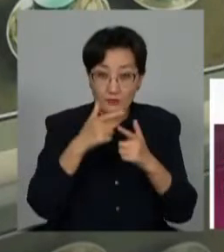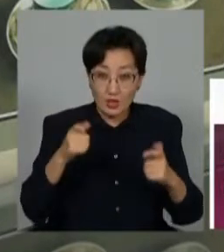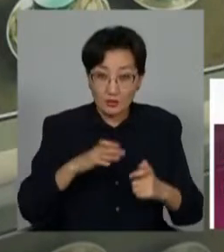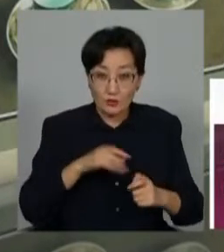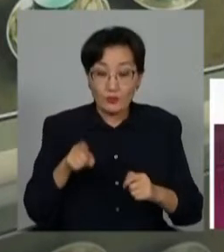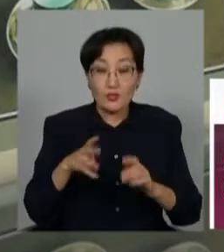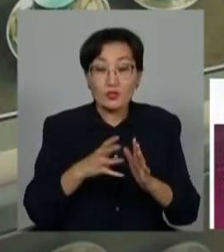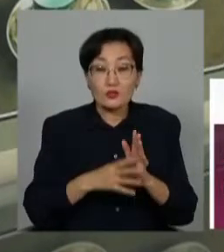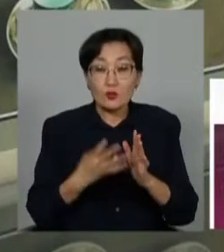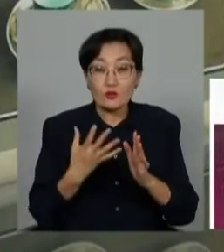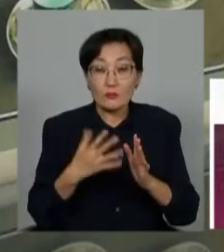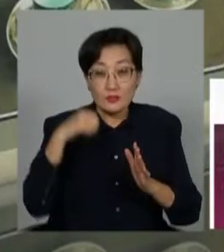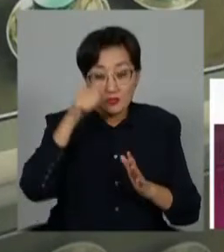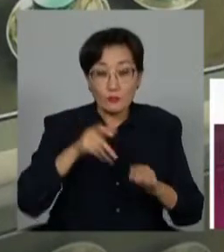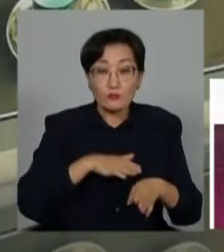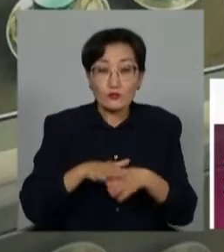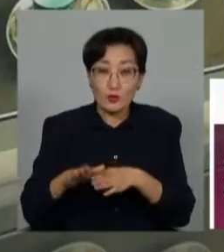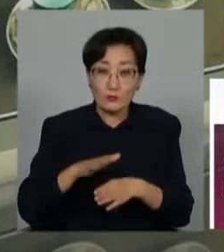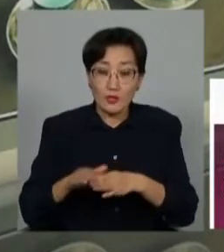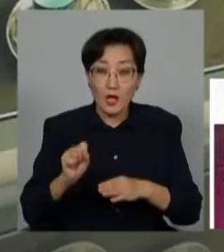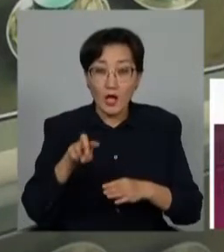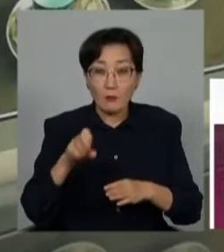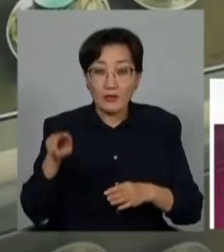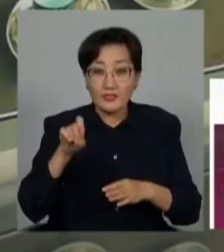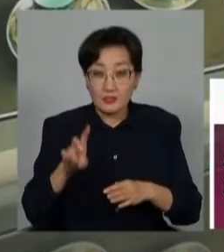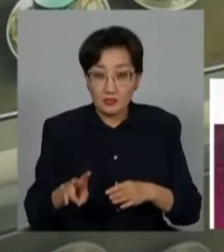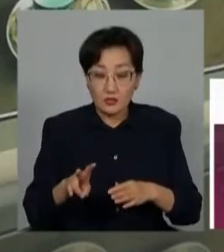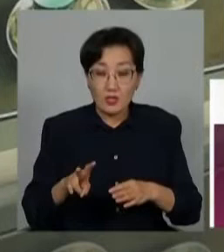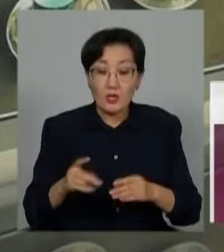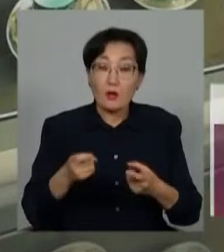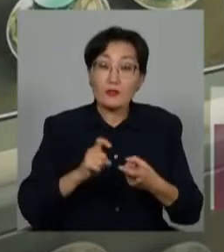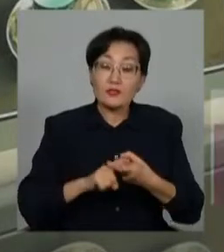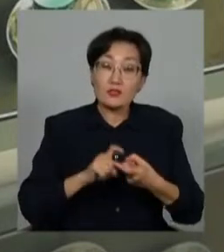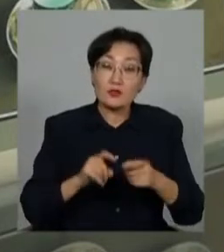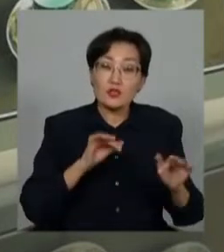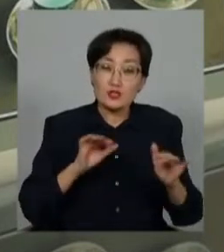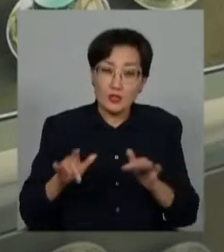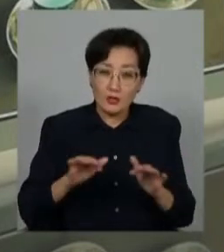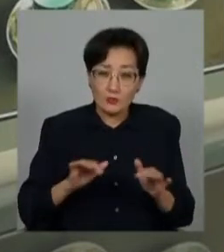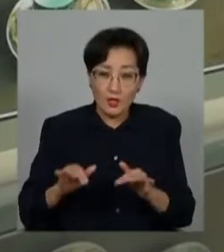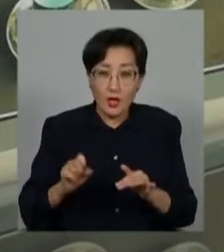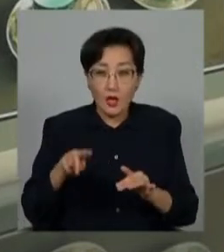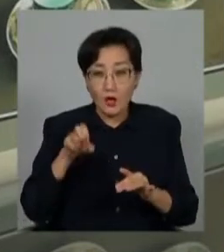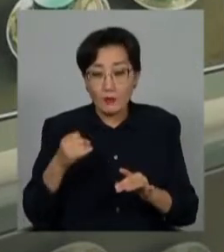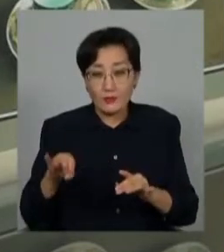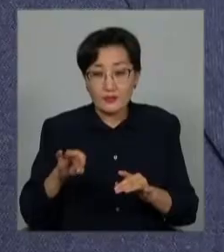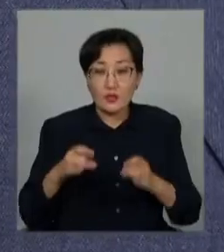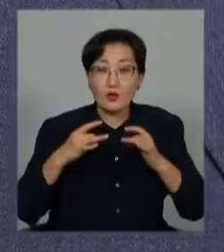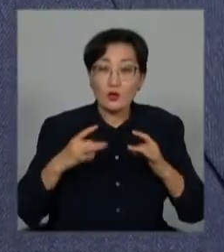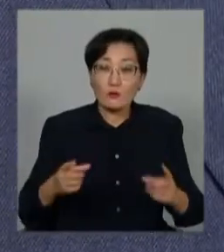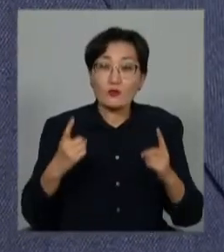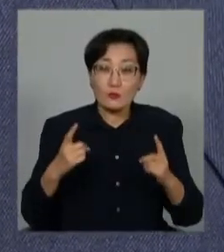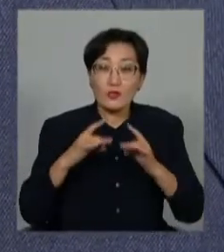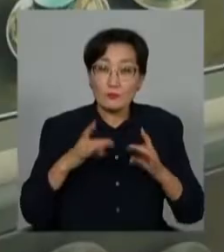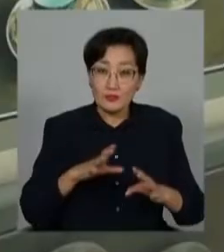Яғни 1995 жылы түгелдей Абайдыңға байланысты іс-шара Абайдың мерейтойы